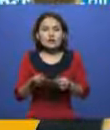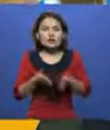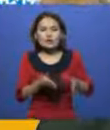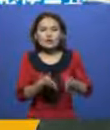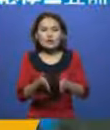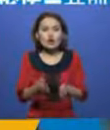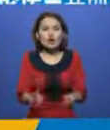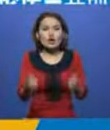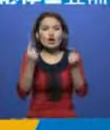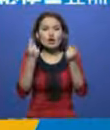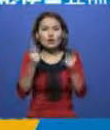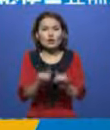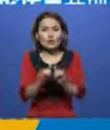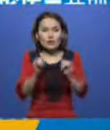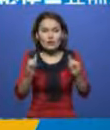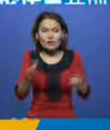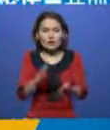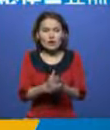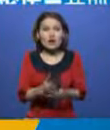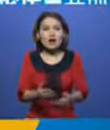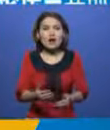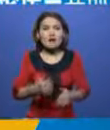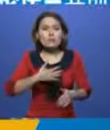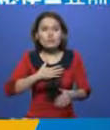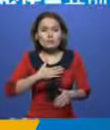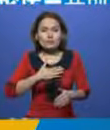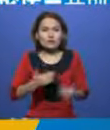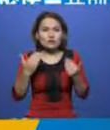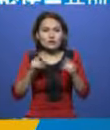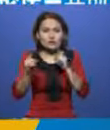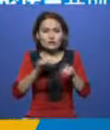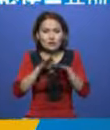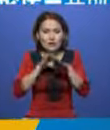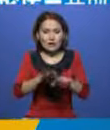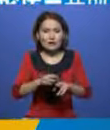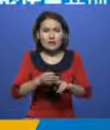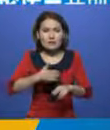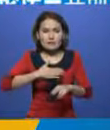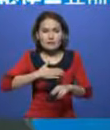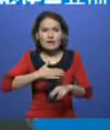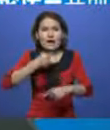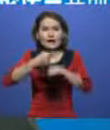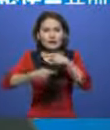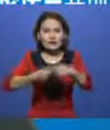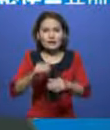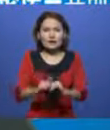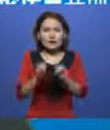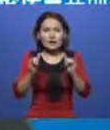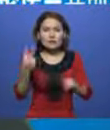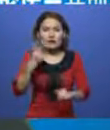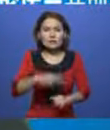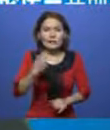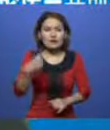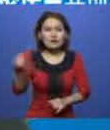дамығандығында біз білеміз. Яғни бүгінгі осы форумның басты мақсаты осы бір жанданған дүние болған дүниені ары қарай, яғни 21-ші